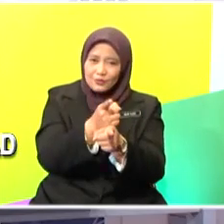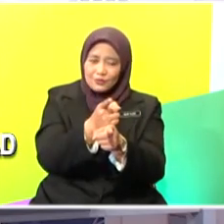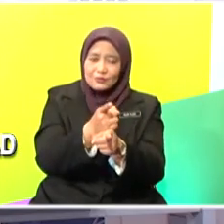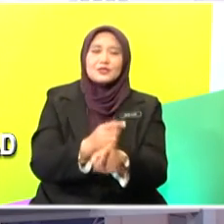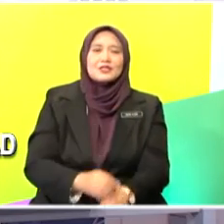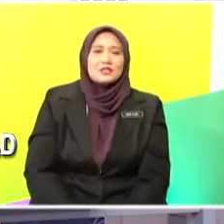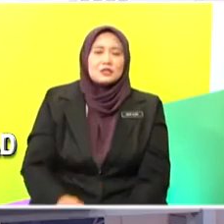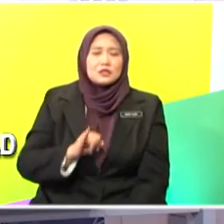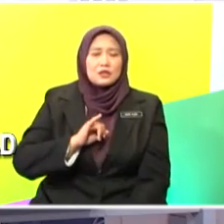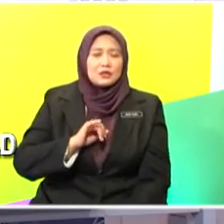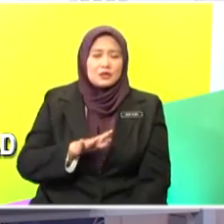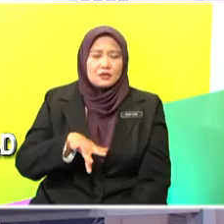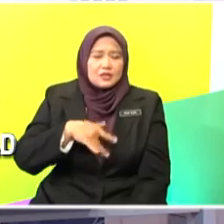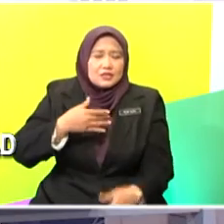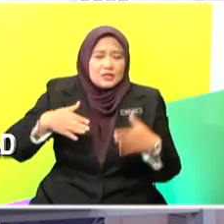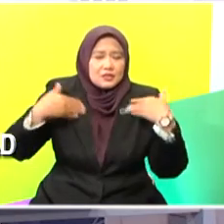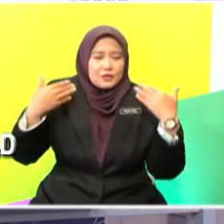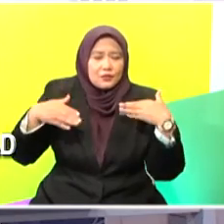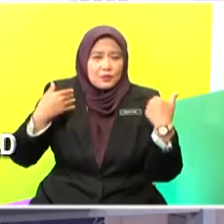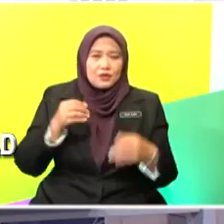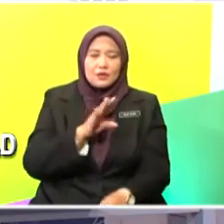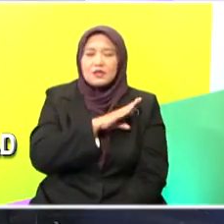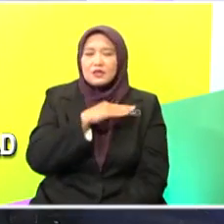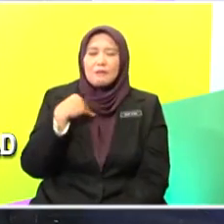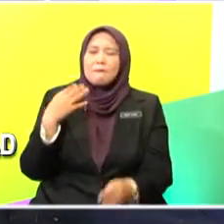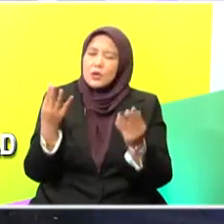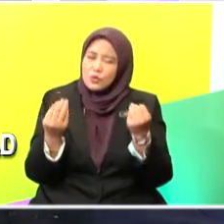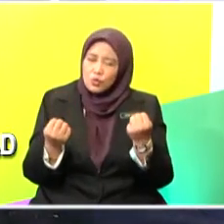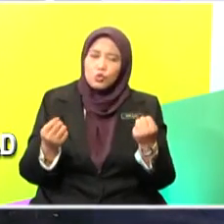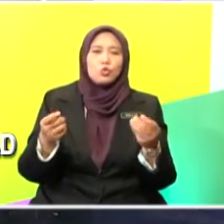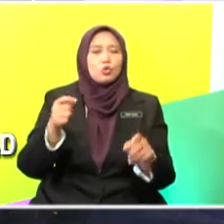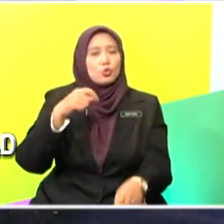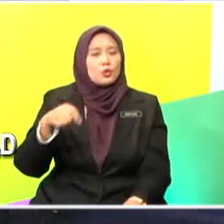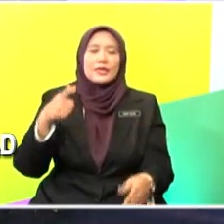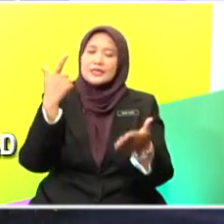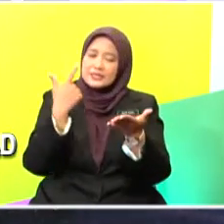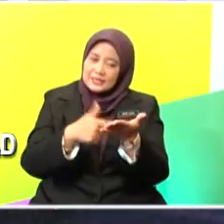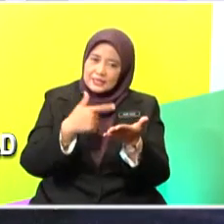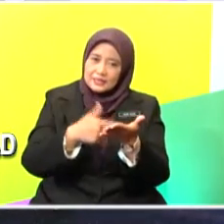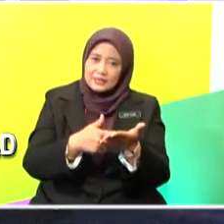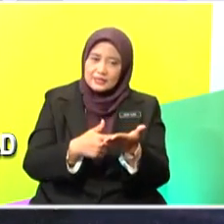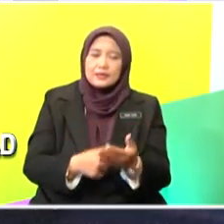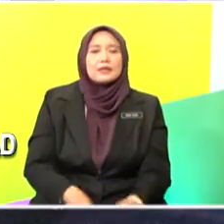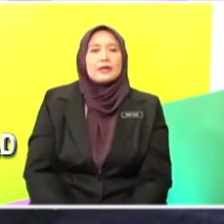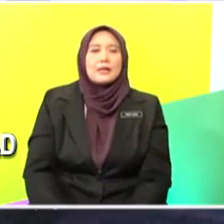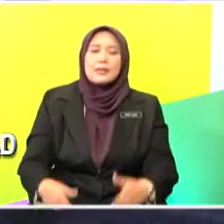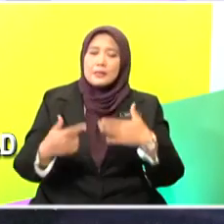tak sabar nak menulis lagi. Yes. Jadi, lepas ni bila belajar huruf